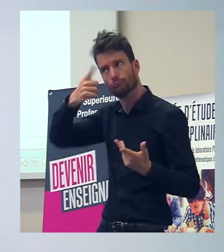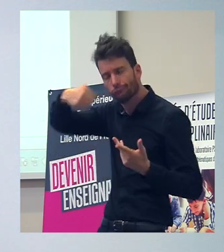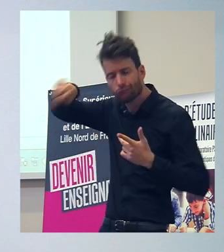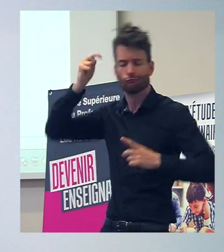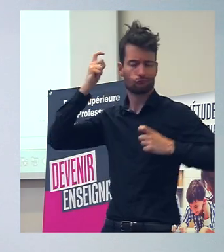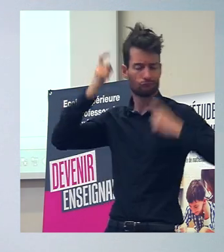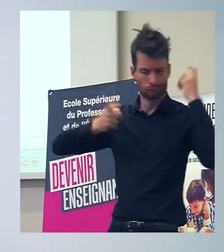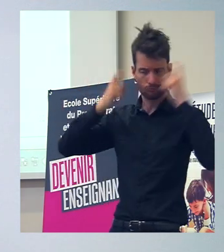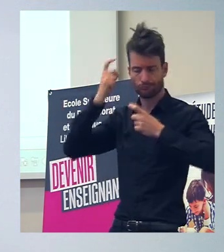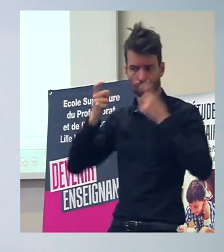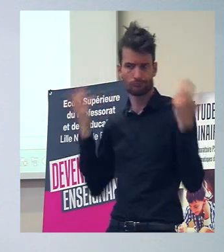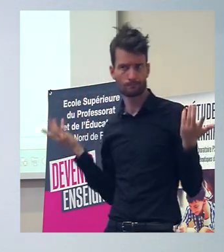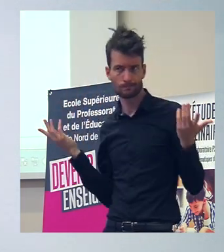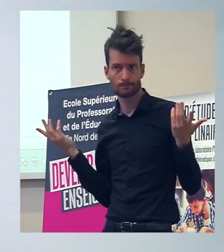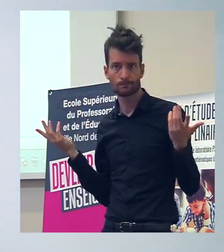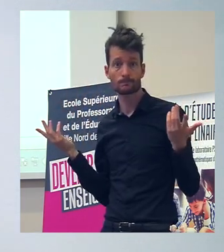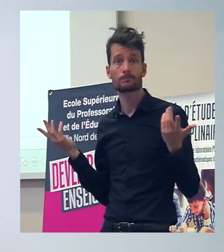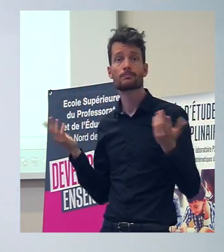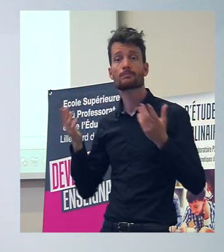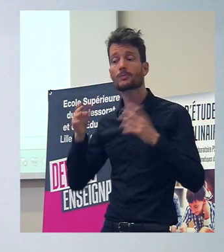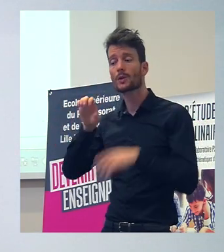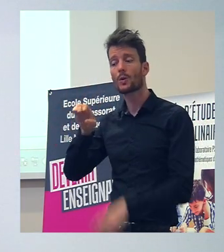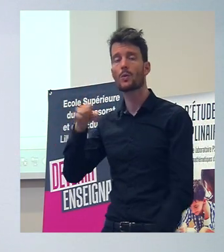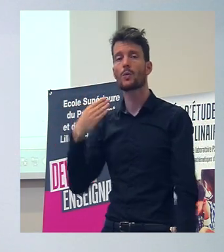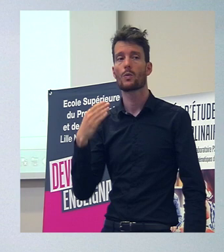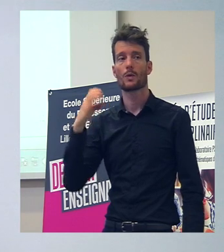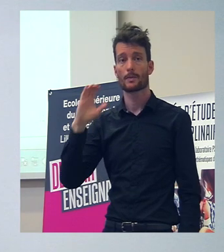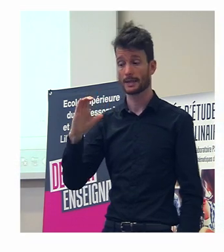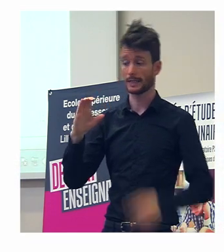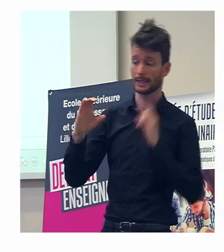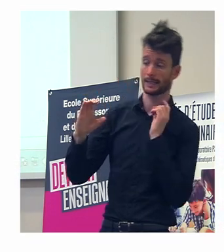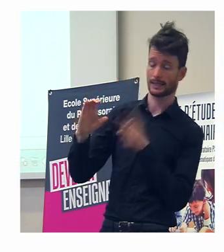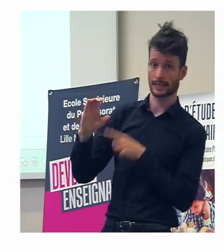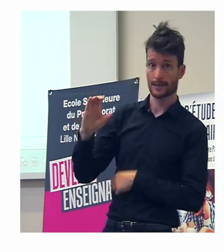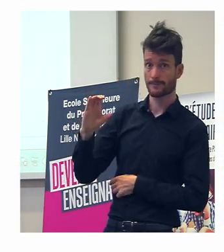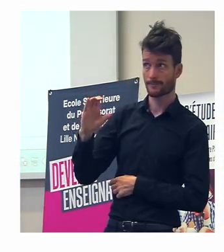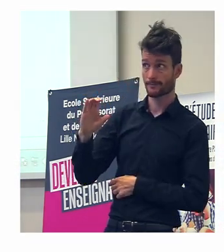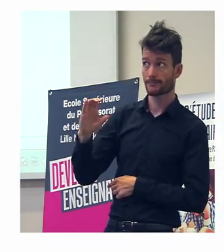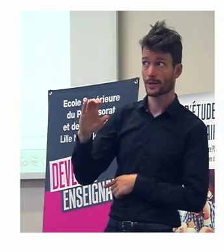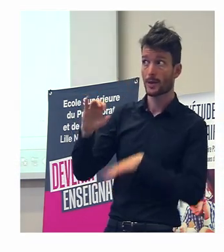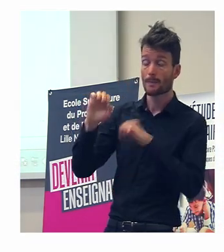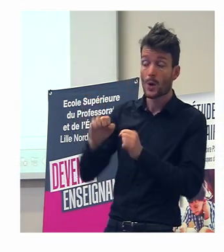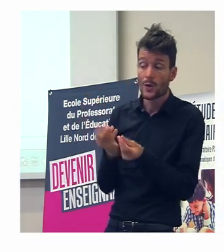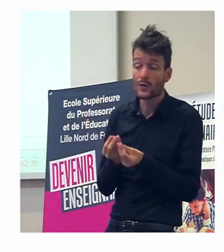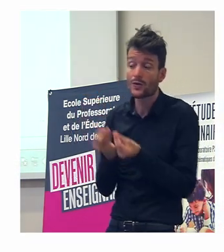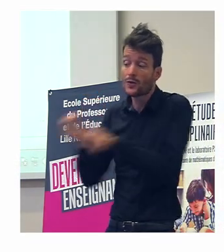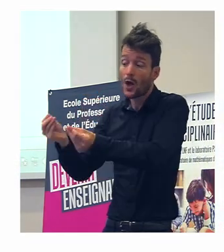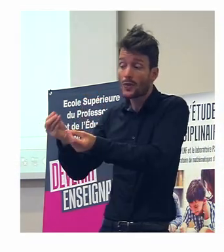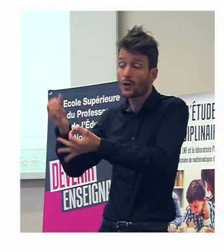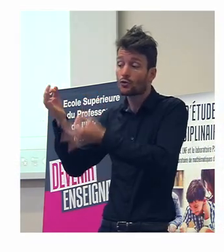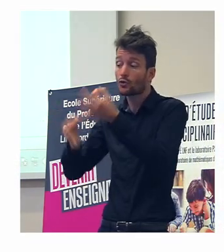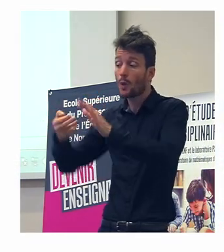réfléchir au fait, est-ce que l'enseignement moral et civique permet de développer le